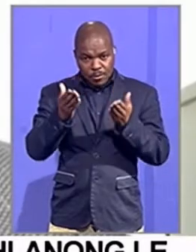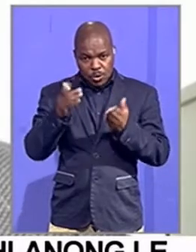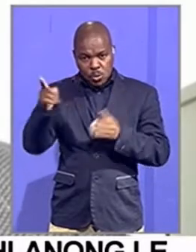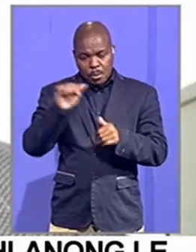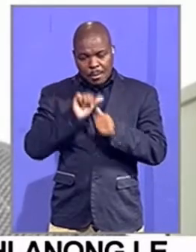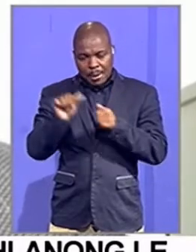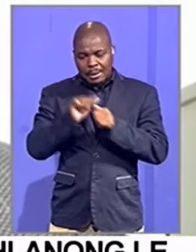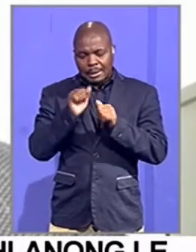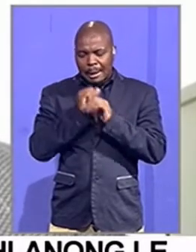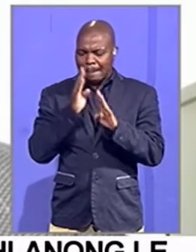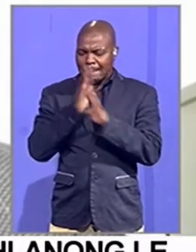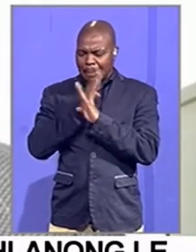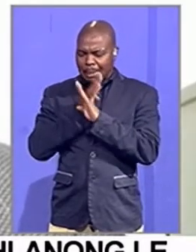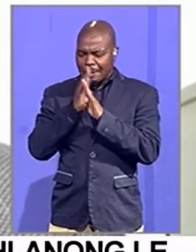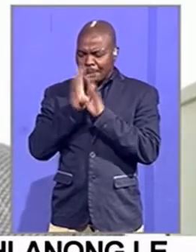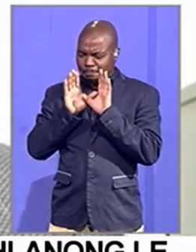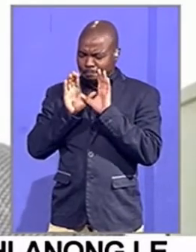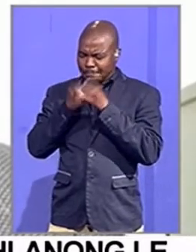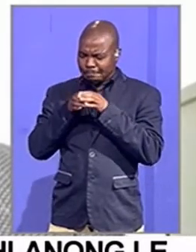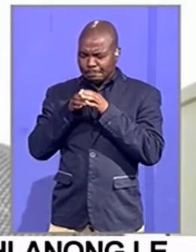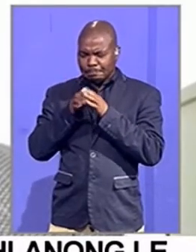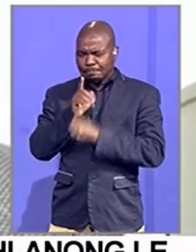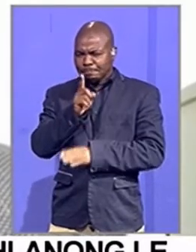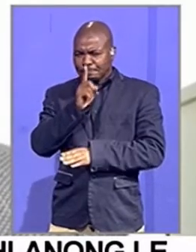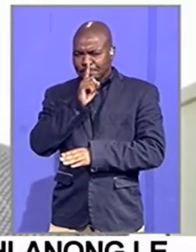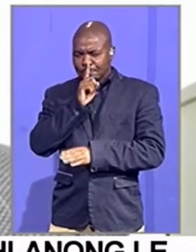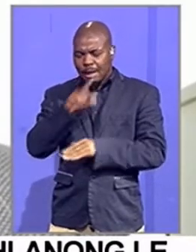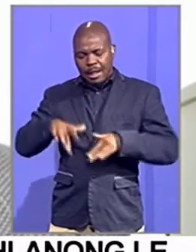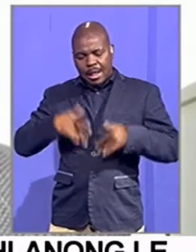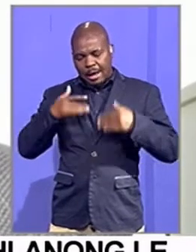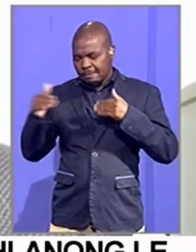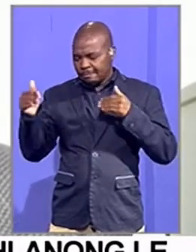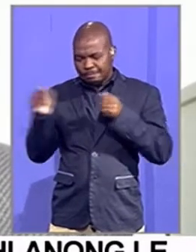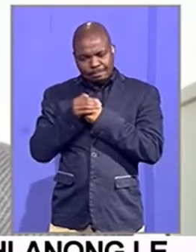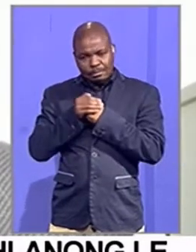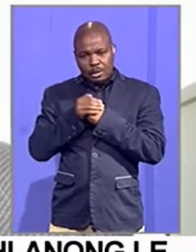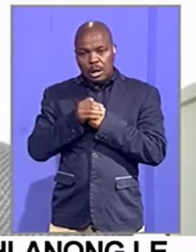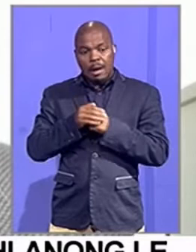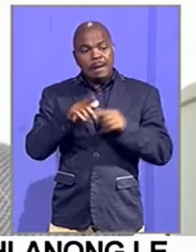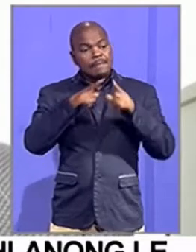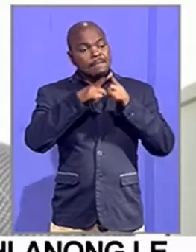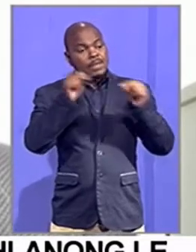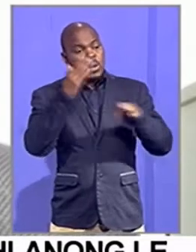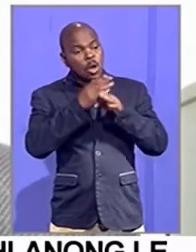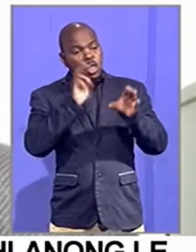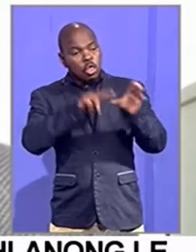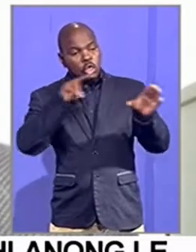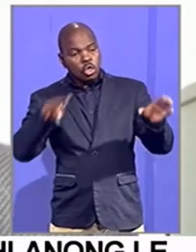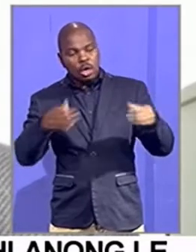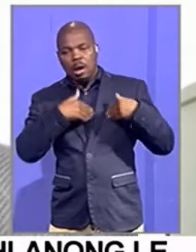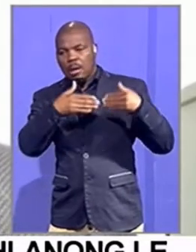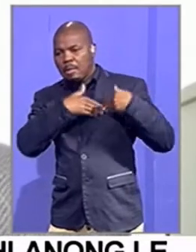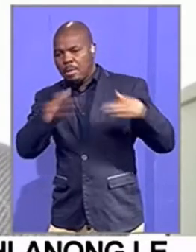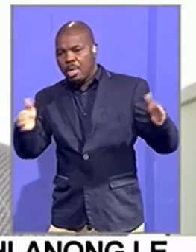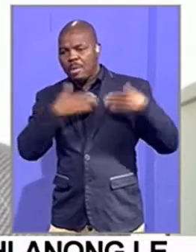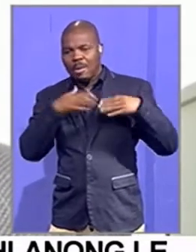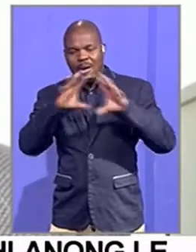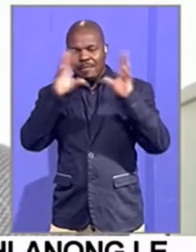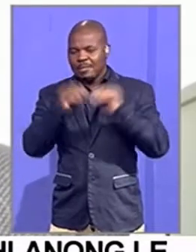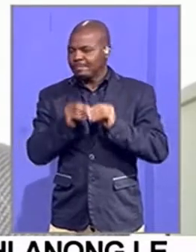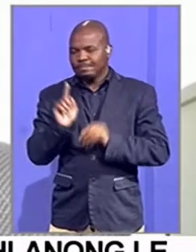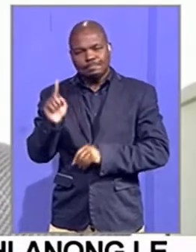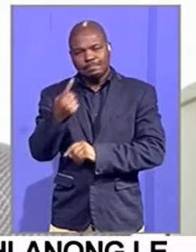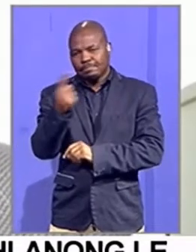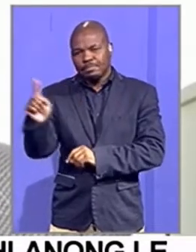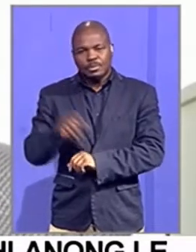khupa diphiri tša gona bophelo ba go ka moka wa swanela gore go etswa wa thoma go di rekiša kae kapa kae mo